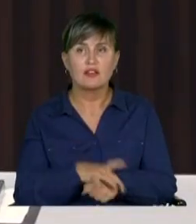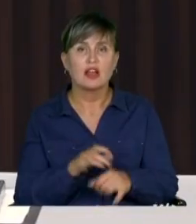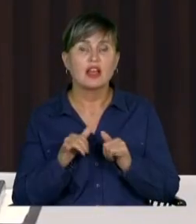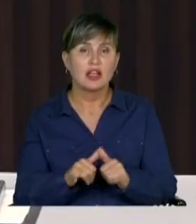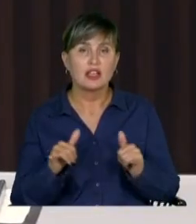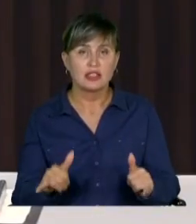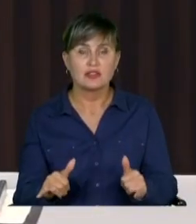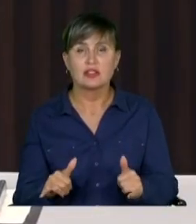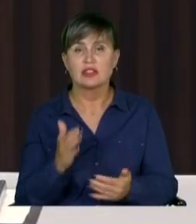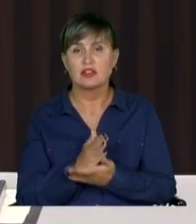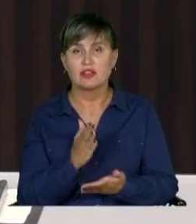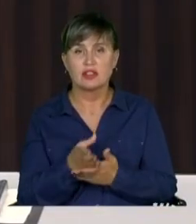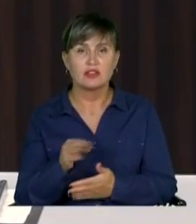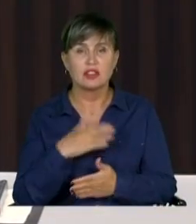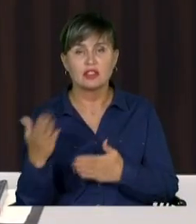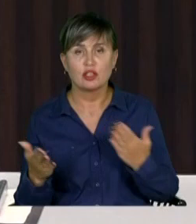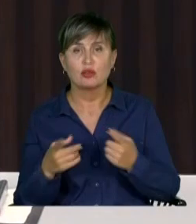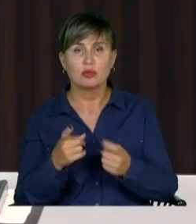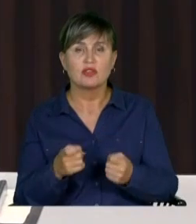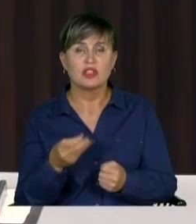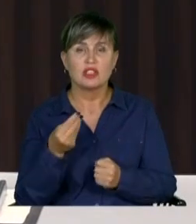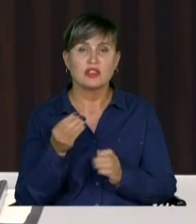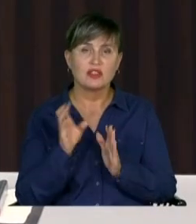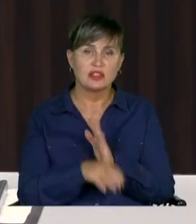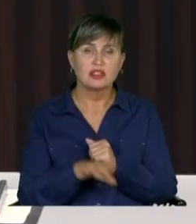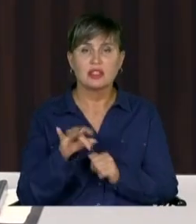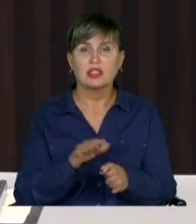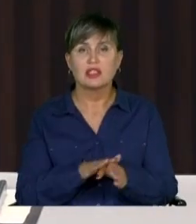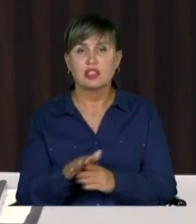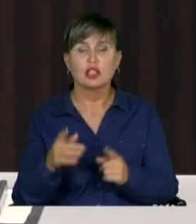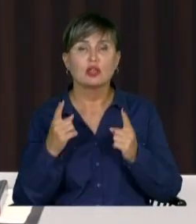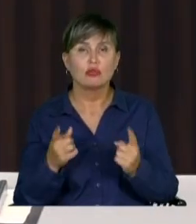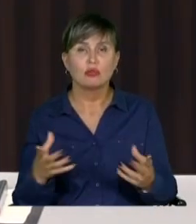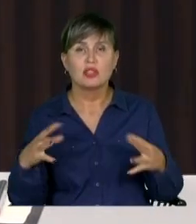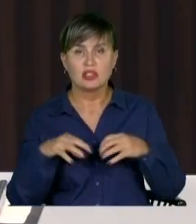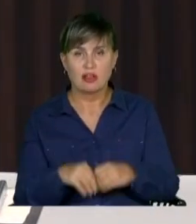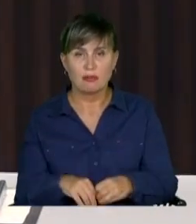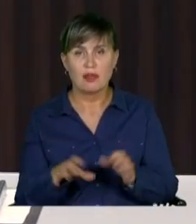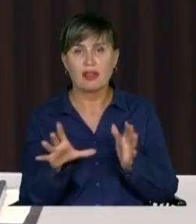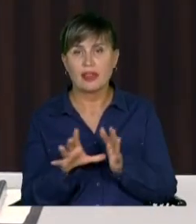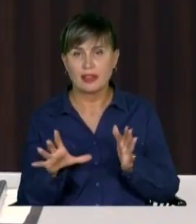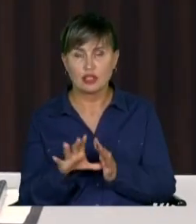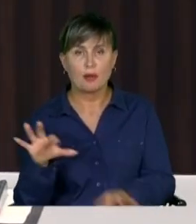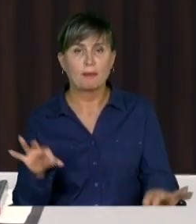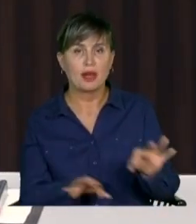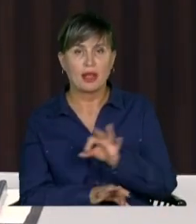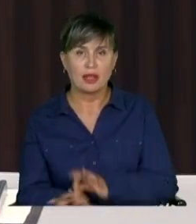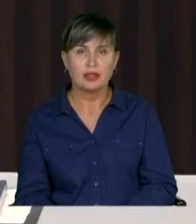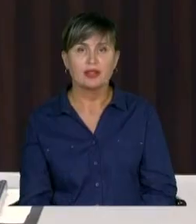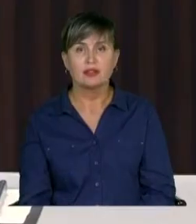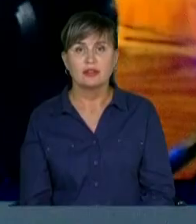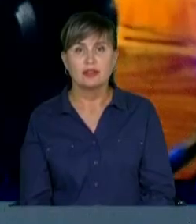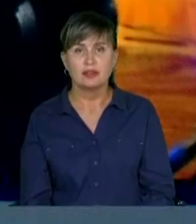регионального сотрудничества является всестороннее привлечение инвестиций и реализация крупных совместных энергетических проектов.